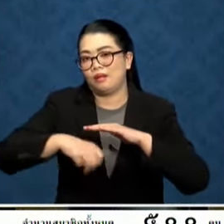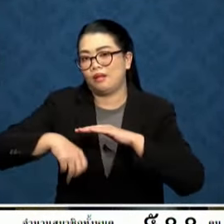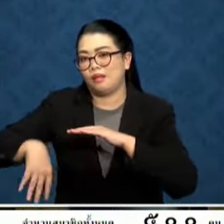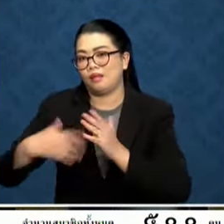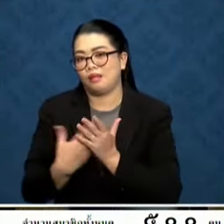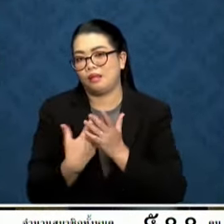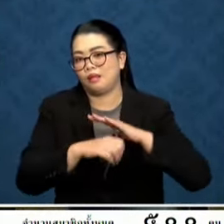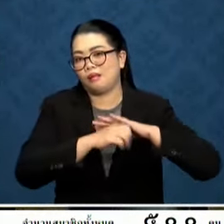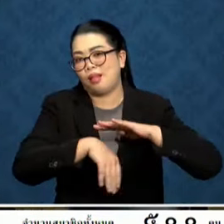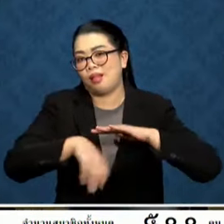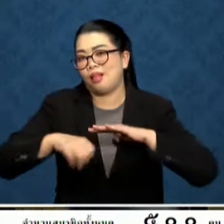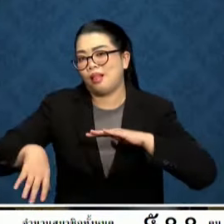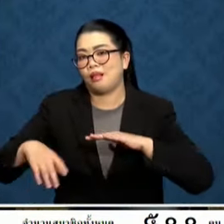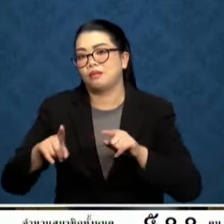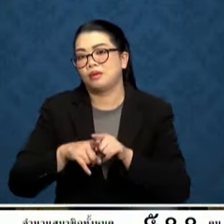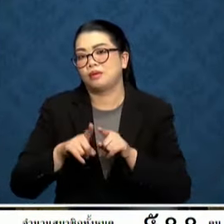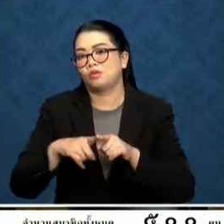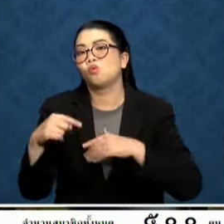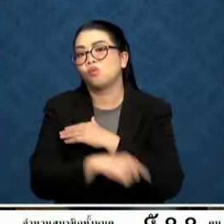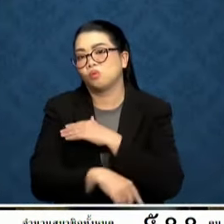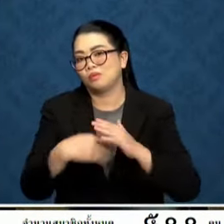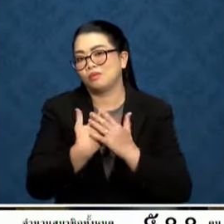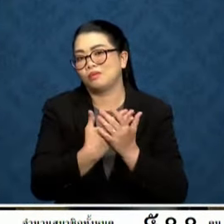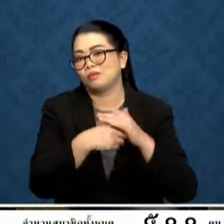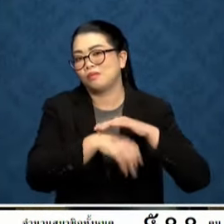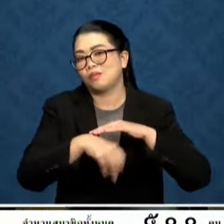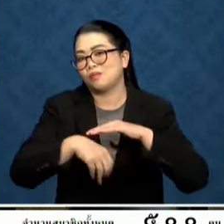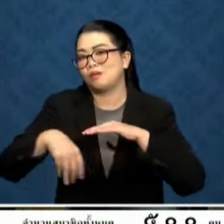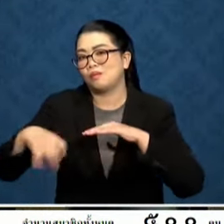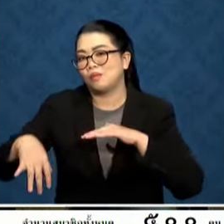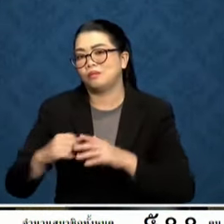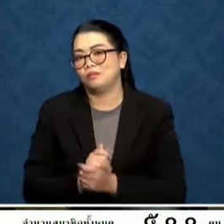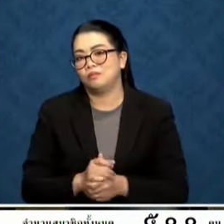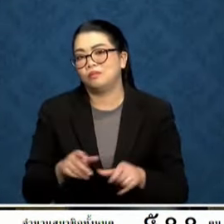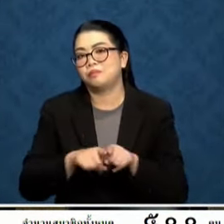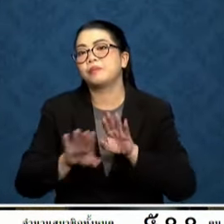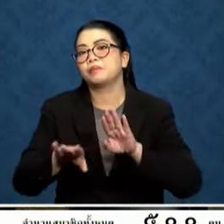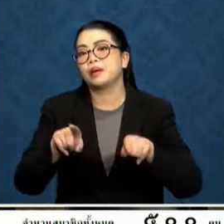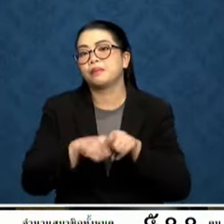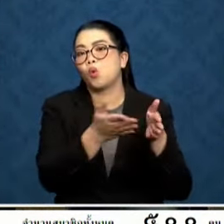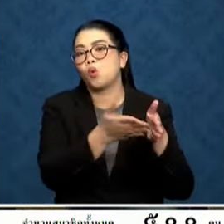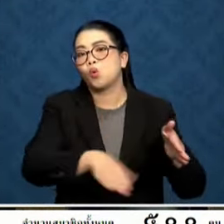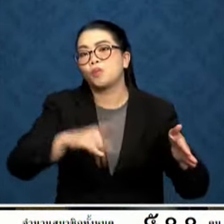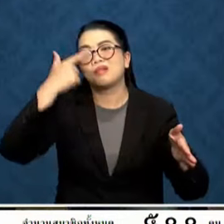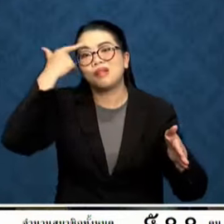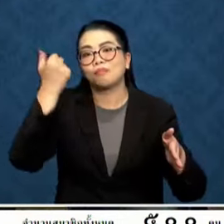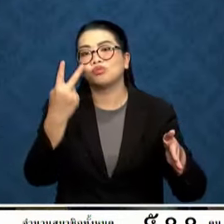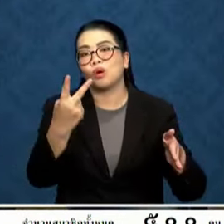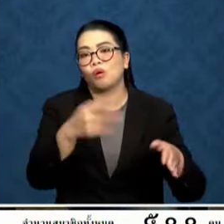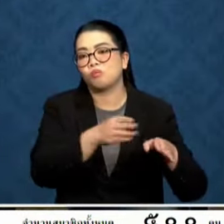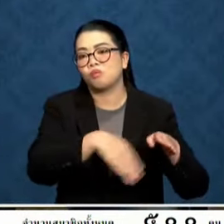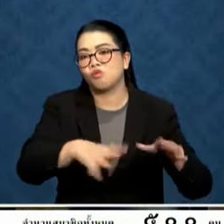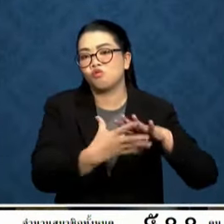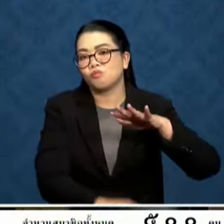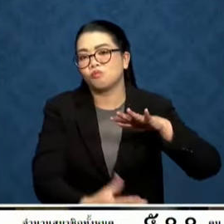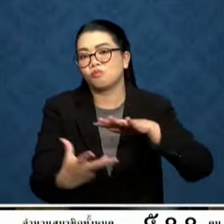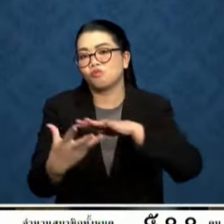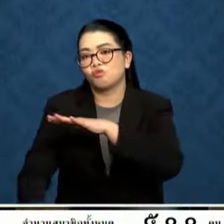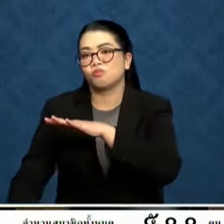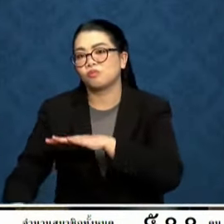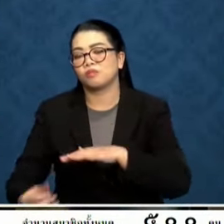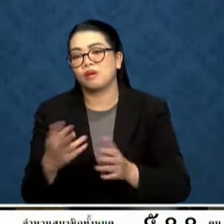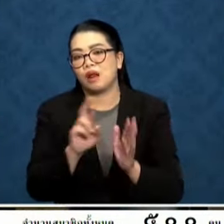ออกที่เปรียบเสมือนเป็นหลุมดำ 2หลุมครับที่คอยดูดเม็ดเงิน